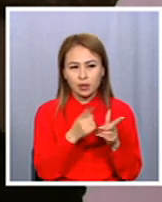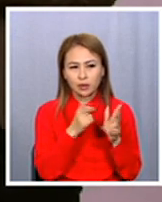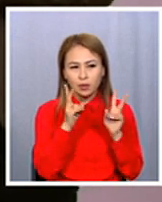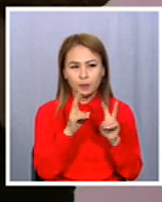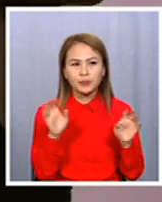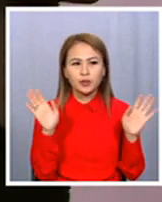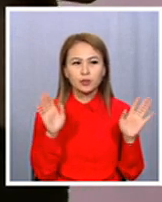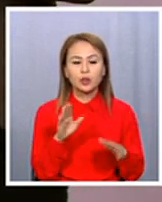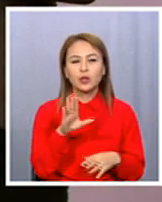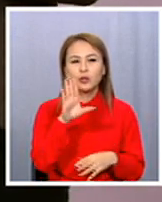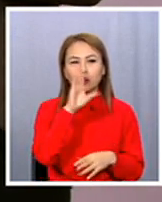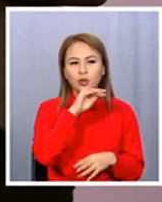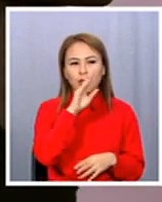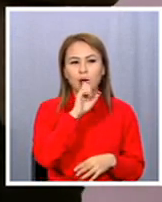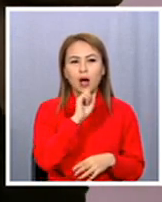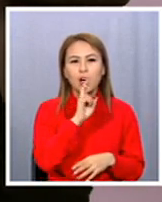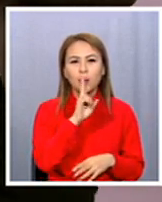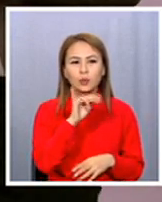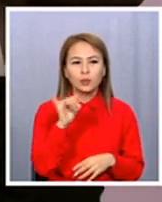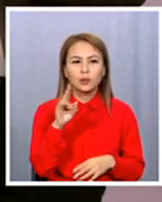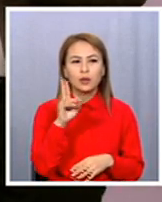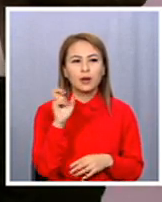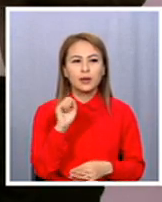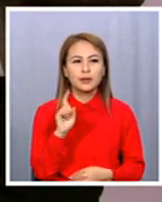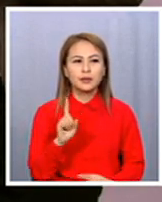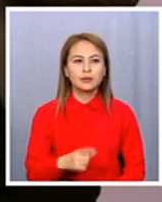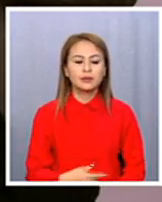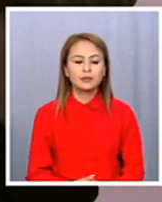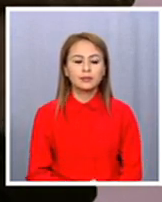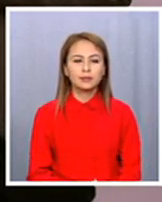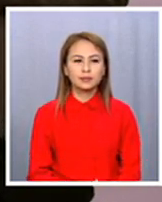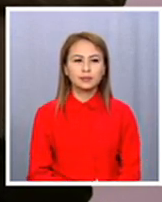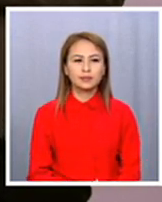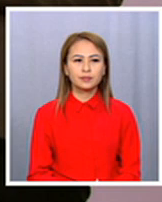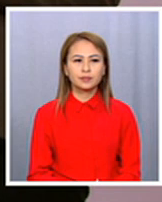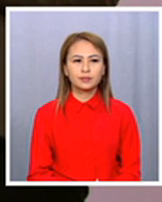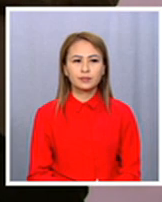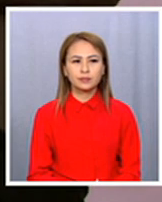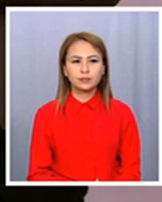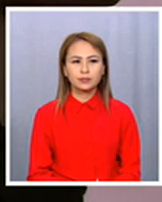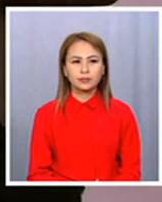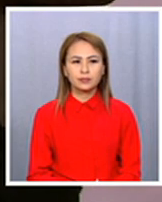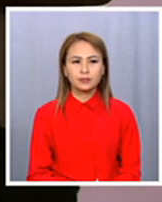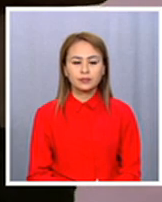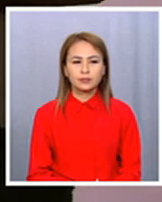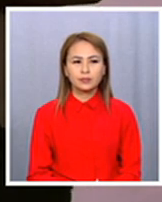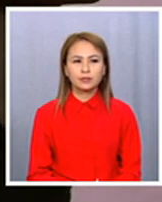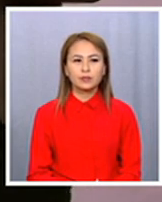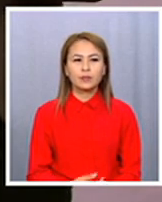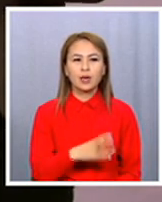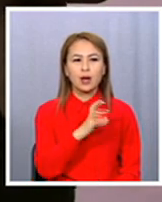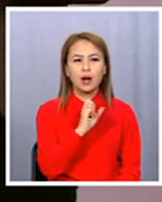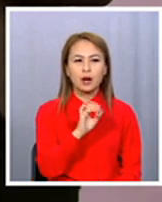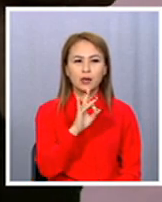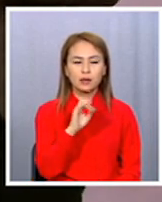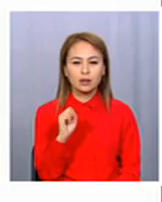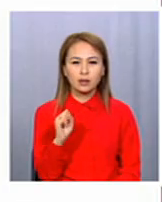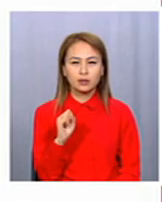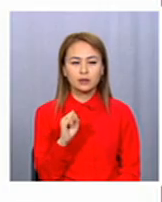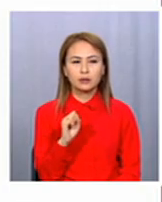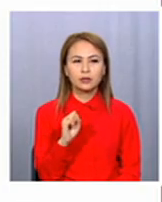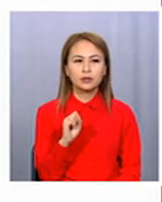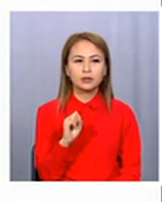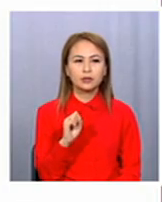құстардың атауы үйрек, аққу, қаз және ара. Жәндіктің аты